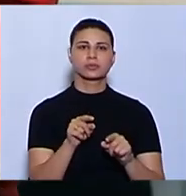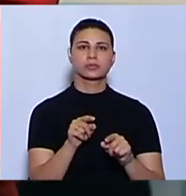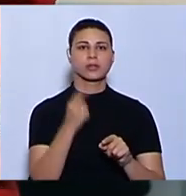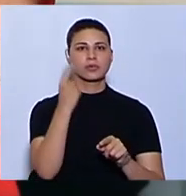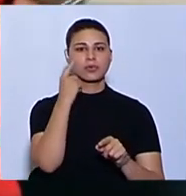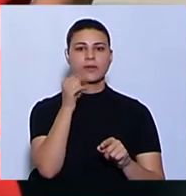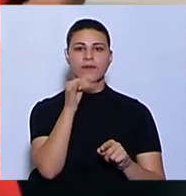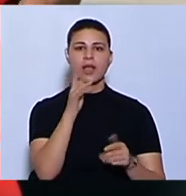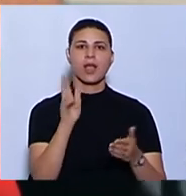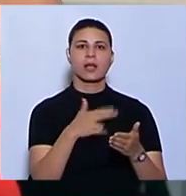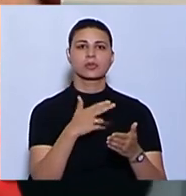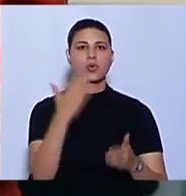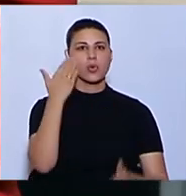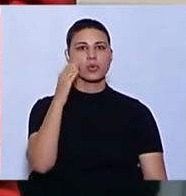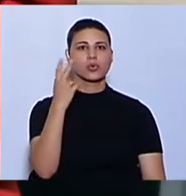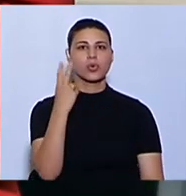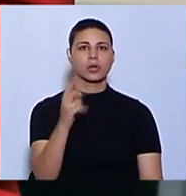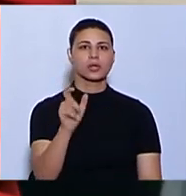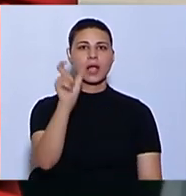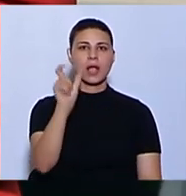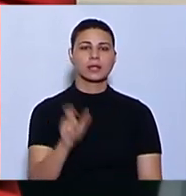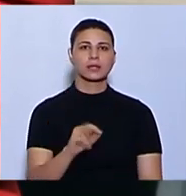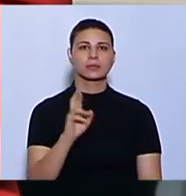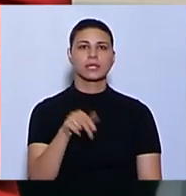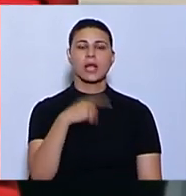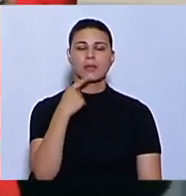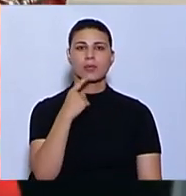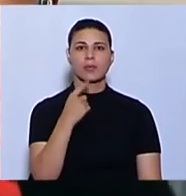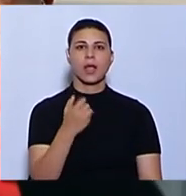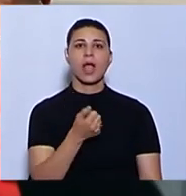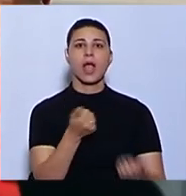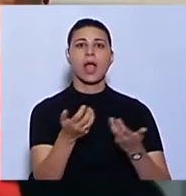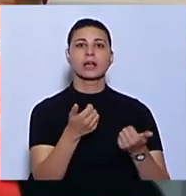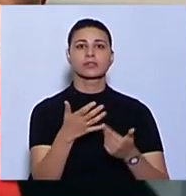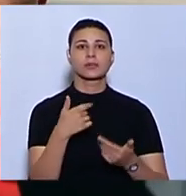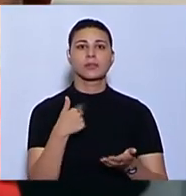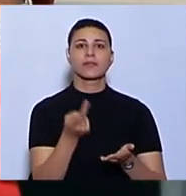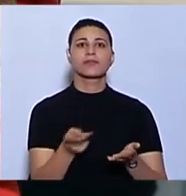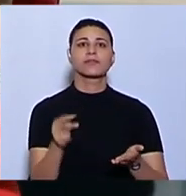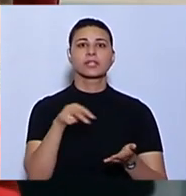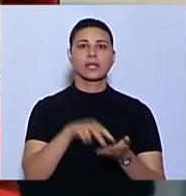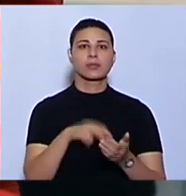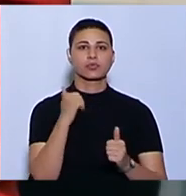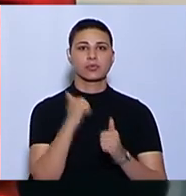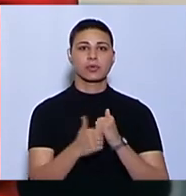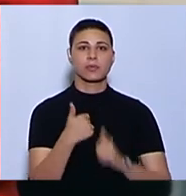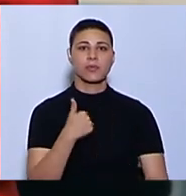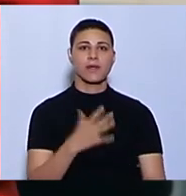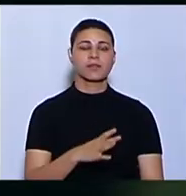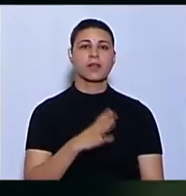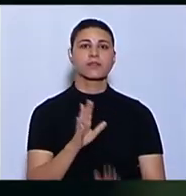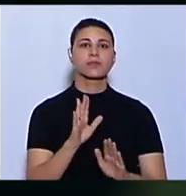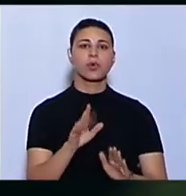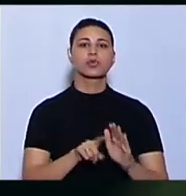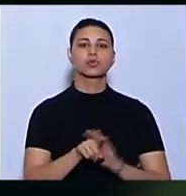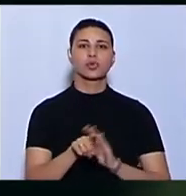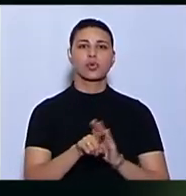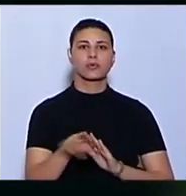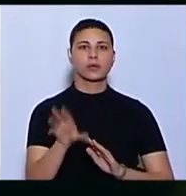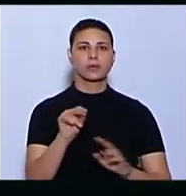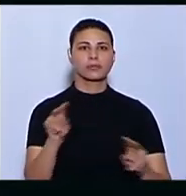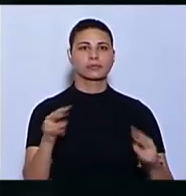რაღაც აღრიცხვაზე ორი უცნობი ადამიანი და ამბობდნენ აღრიცხვა გვაქვს და მე ვდგებოდი ხოლმე და მე ვიყავი მხოლოდ ლტოლვილი,